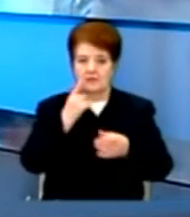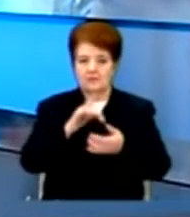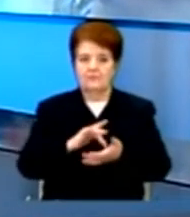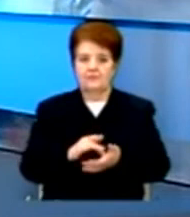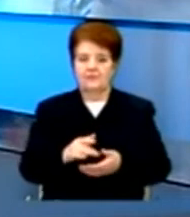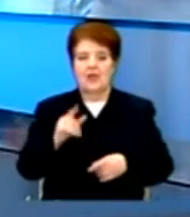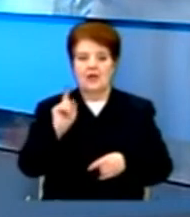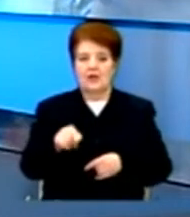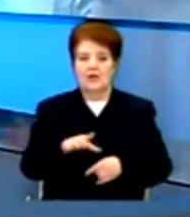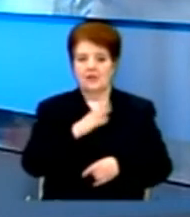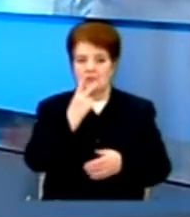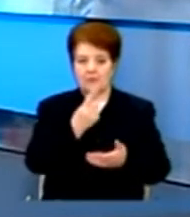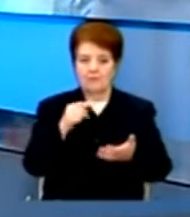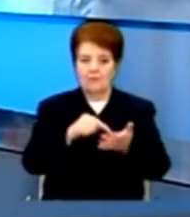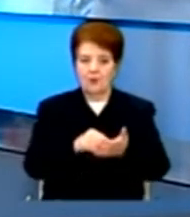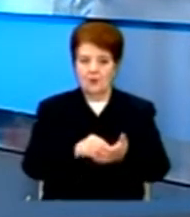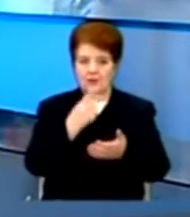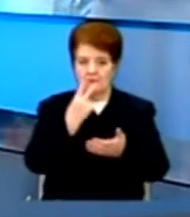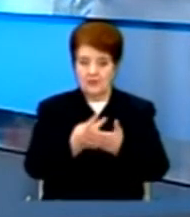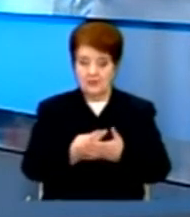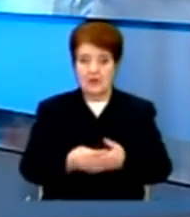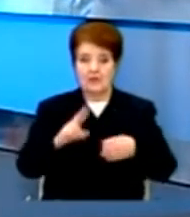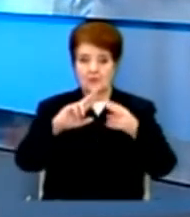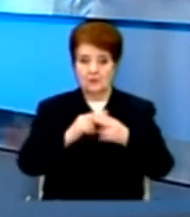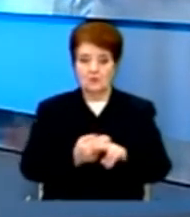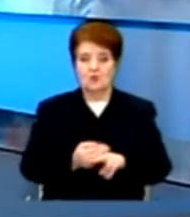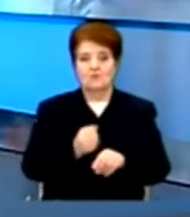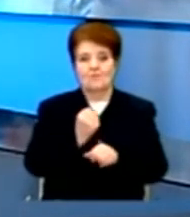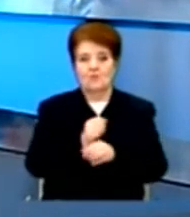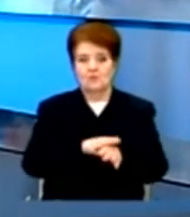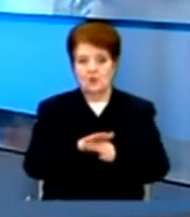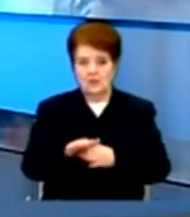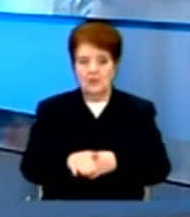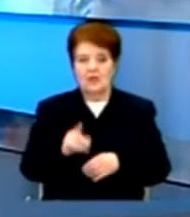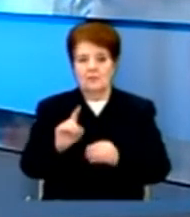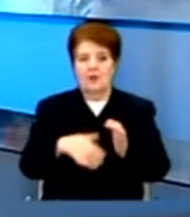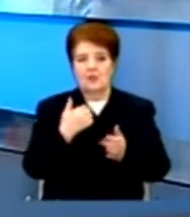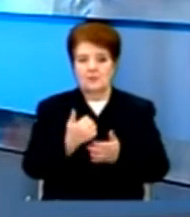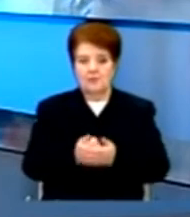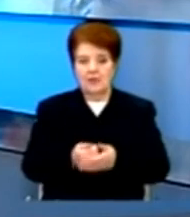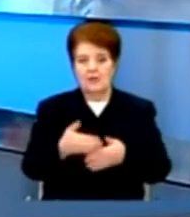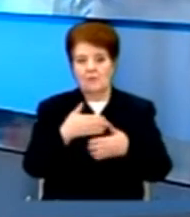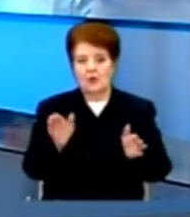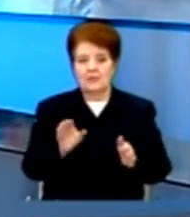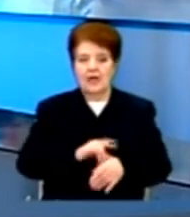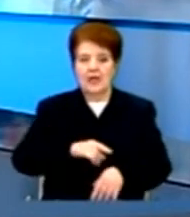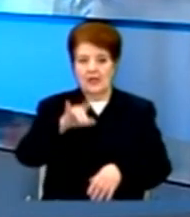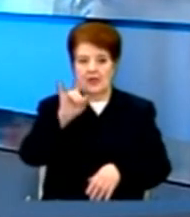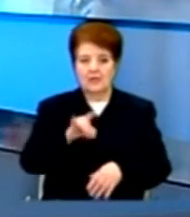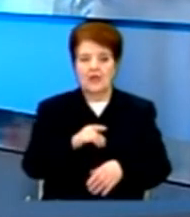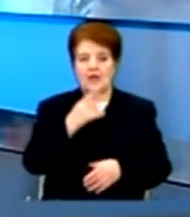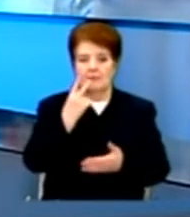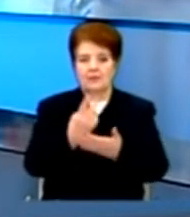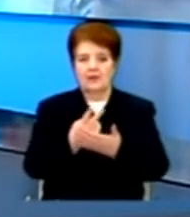este inovativ din punct de vedere tehnologic, dar și funcțional. Compania care gestionează principala poartă aeriană a Republicii Moldova a prezentat